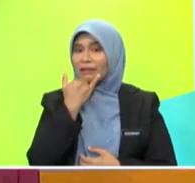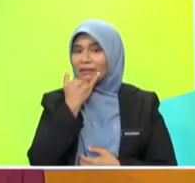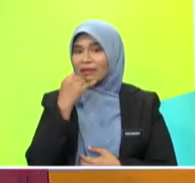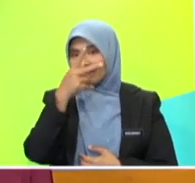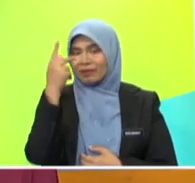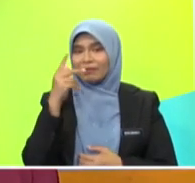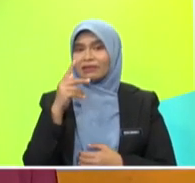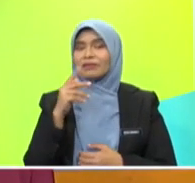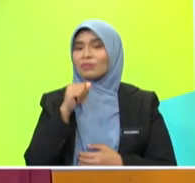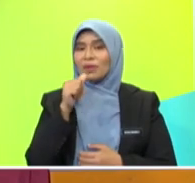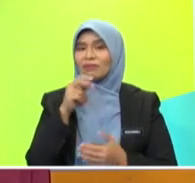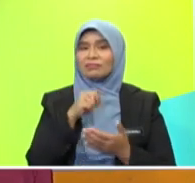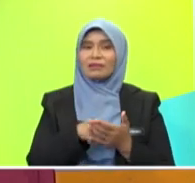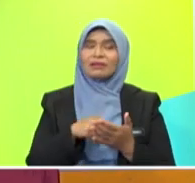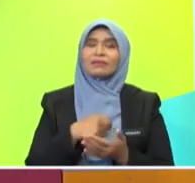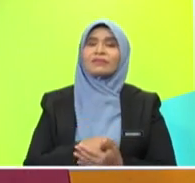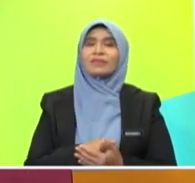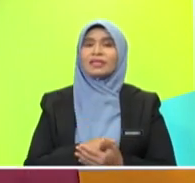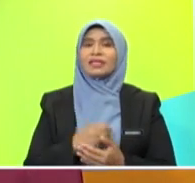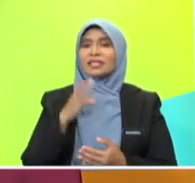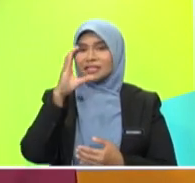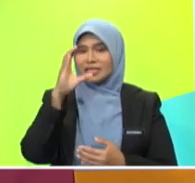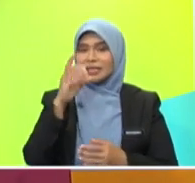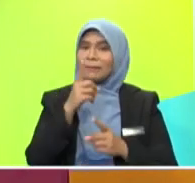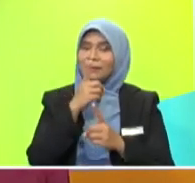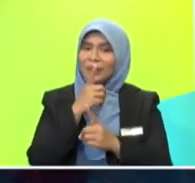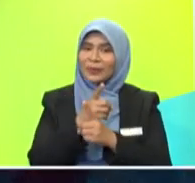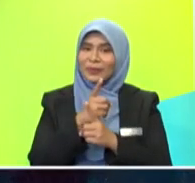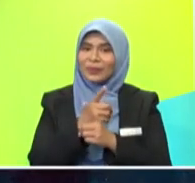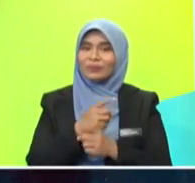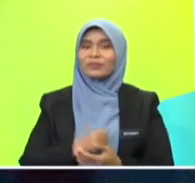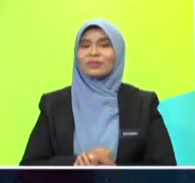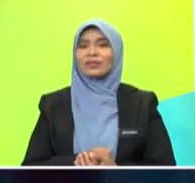bukan nilainya mana kelas SI betul